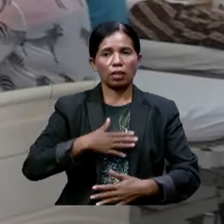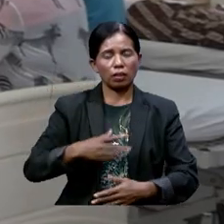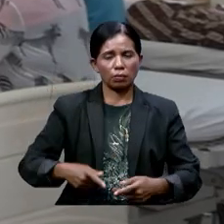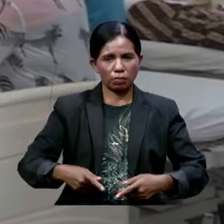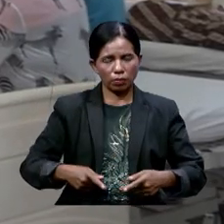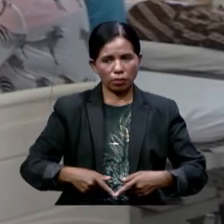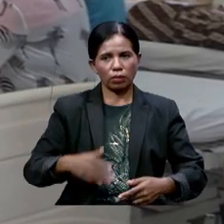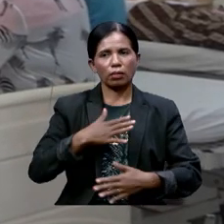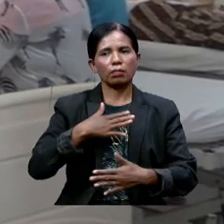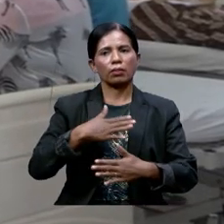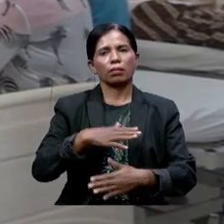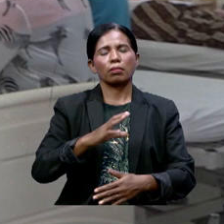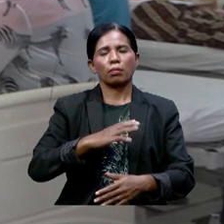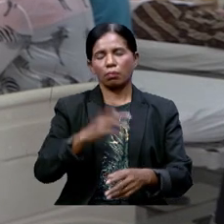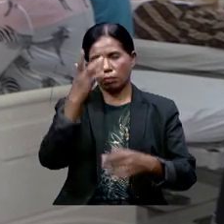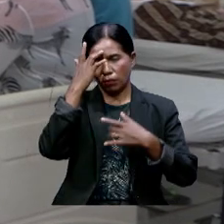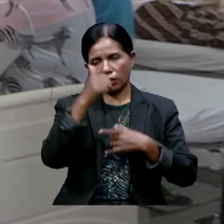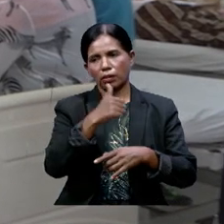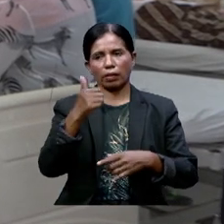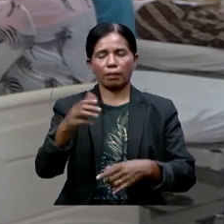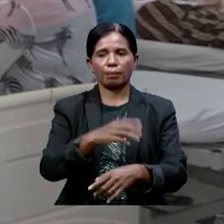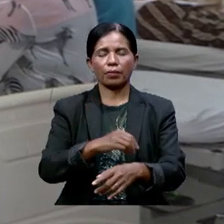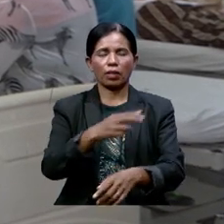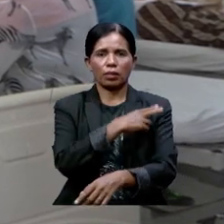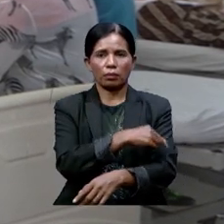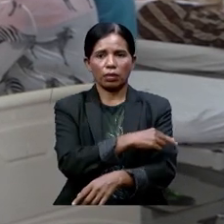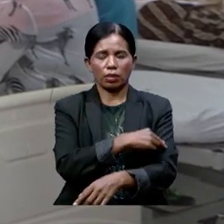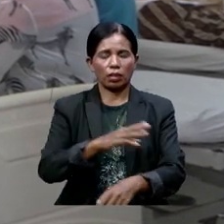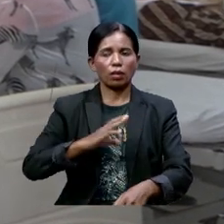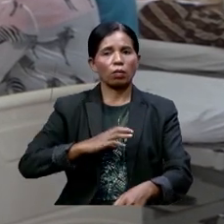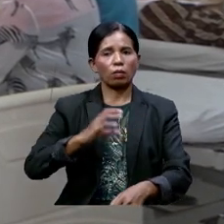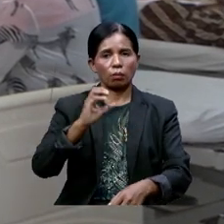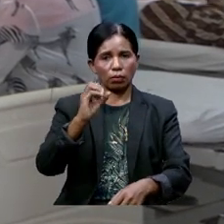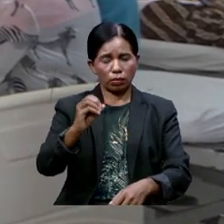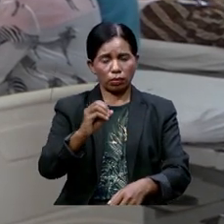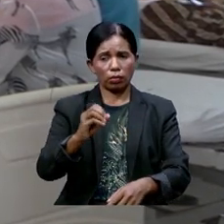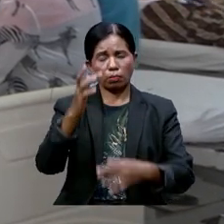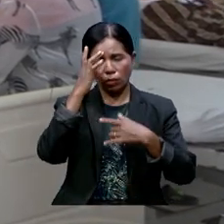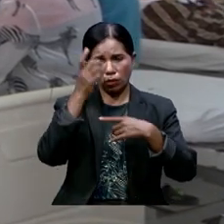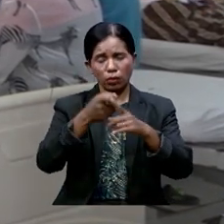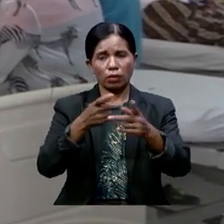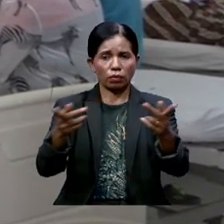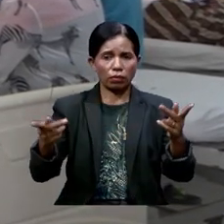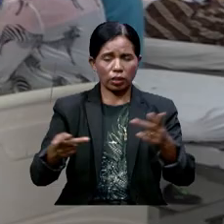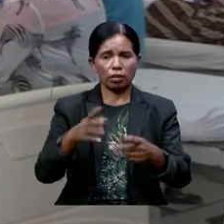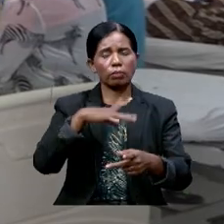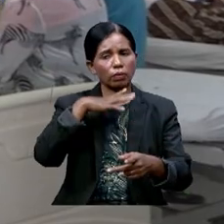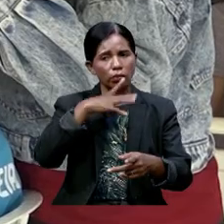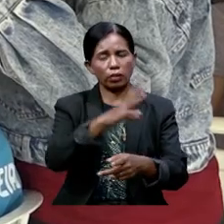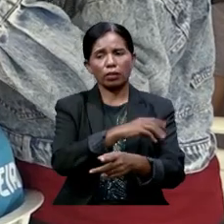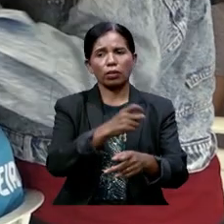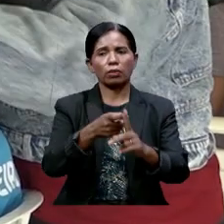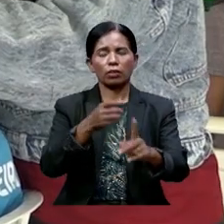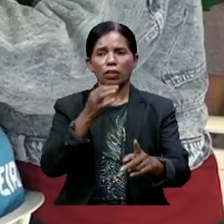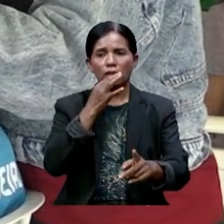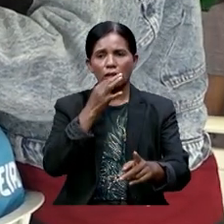moras seluknan tuir coordinador medico centro Saudi Kumoro moras hirakne causa husi ambiente ne befoer nomos husi